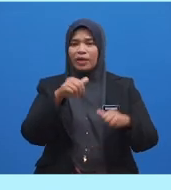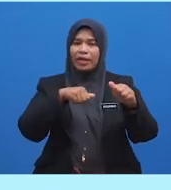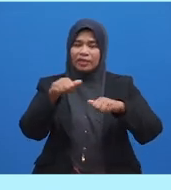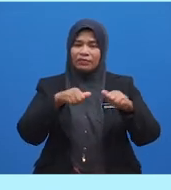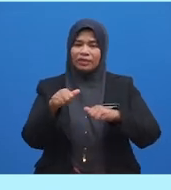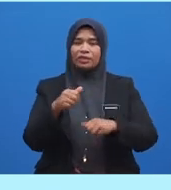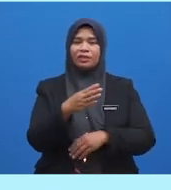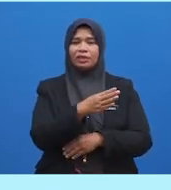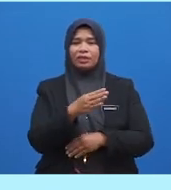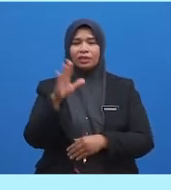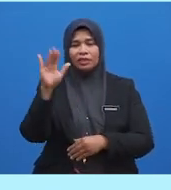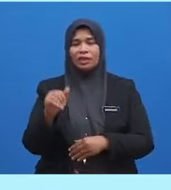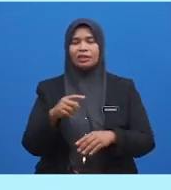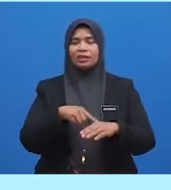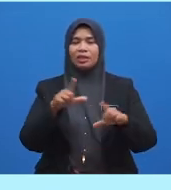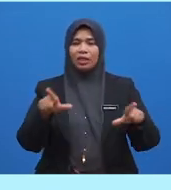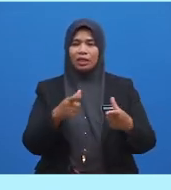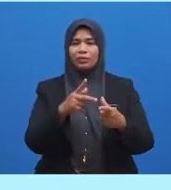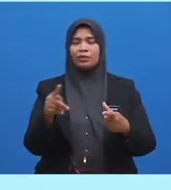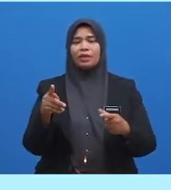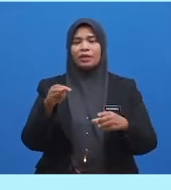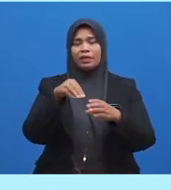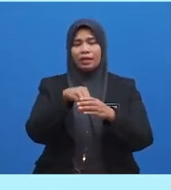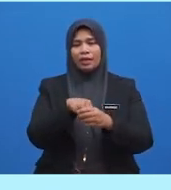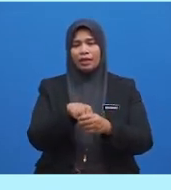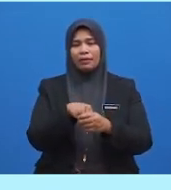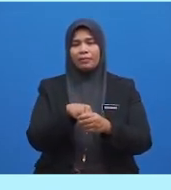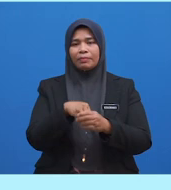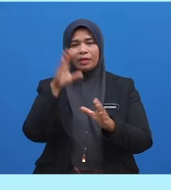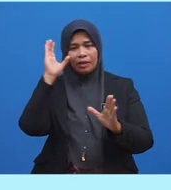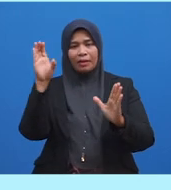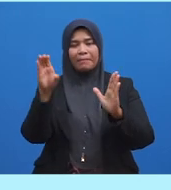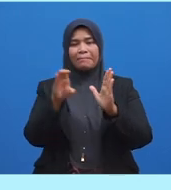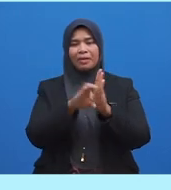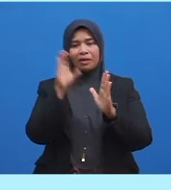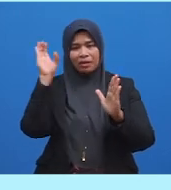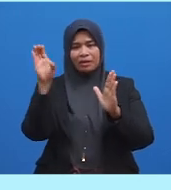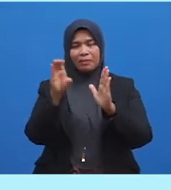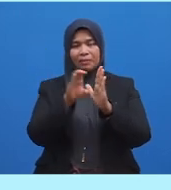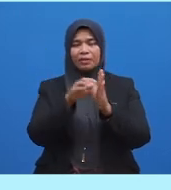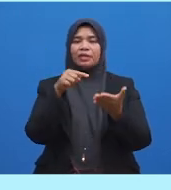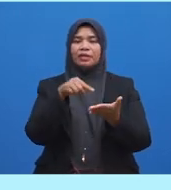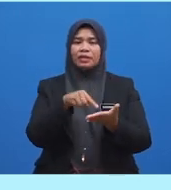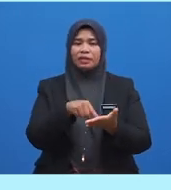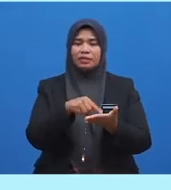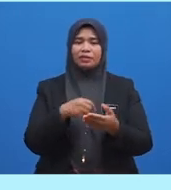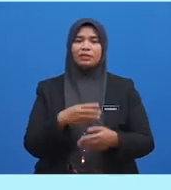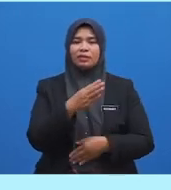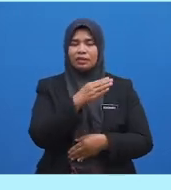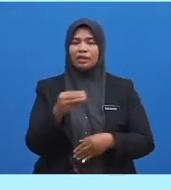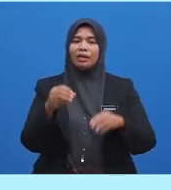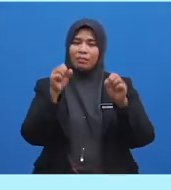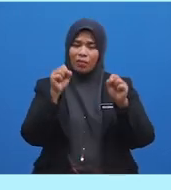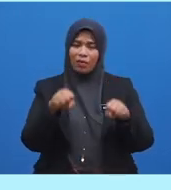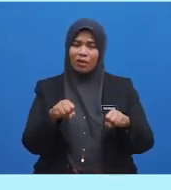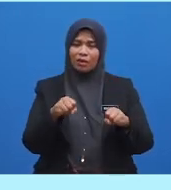activity Jang dilakukan dalam gambar-gambar ini dan boleh